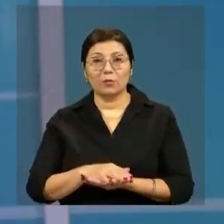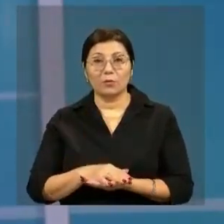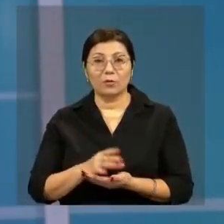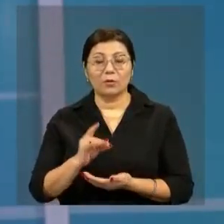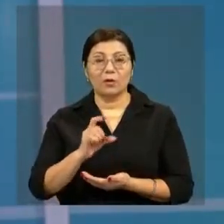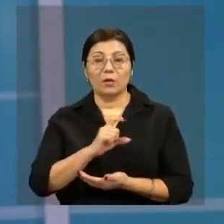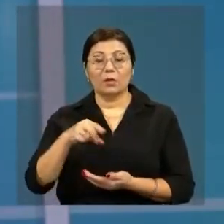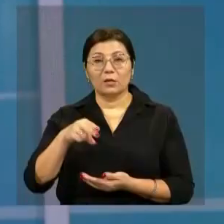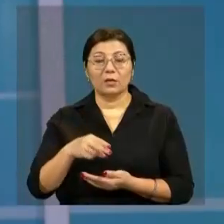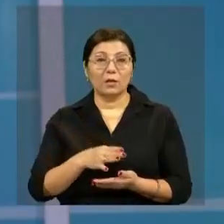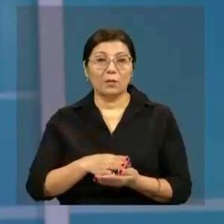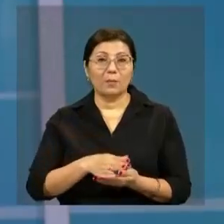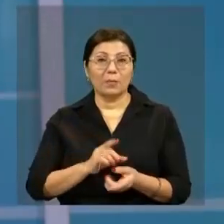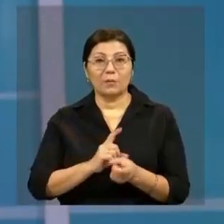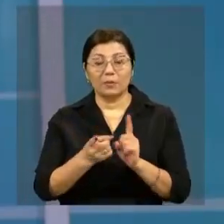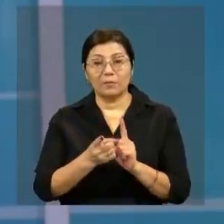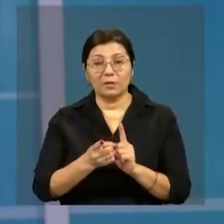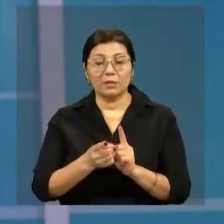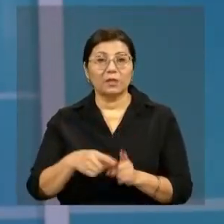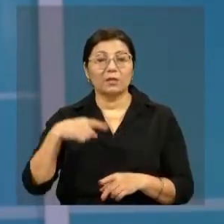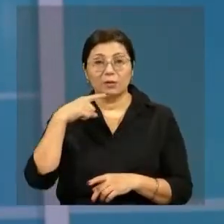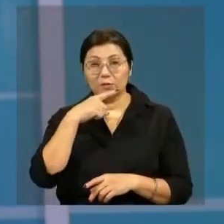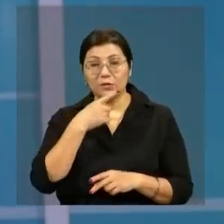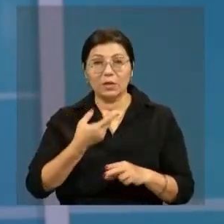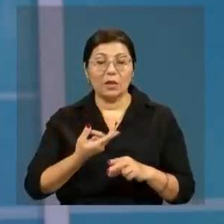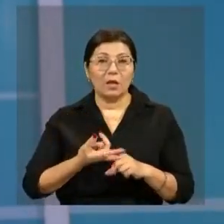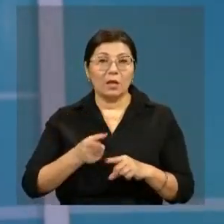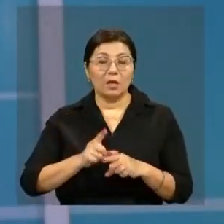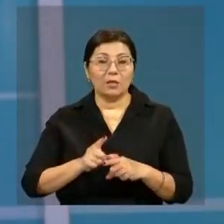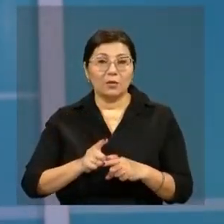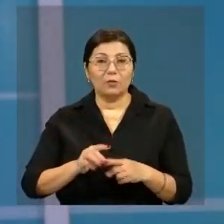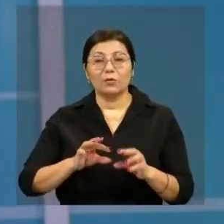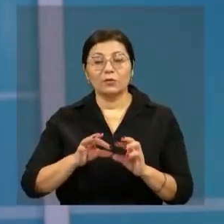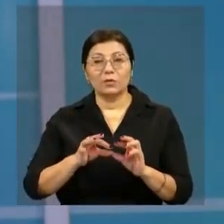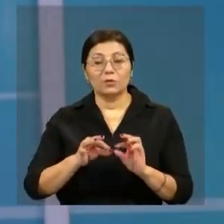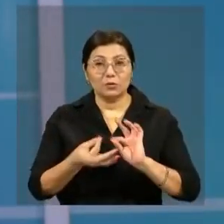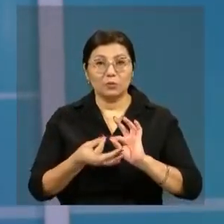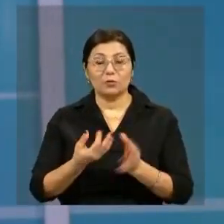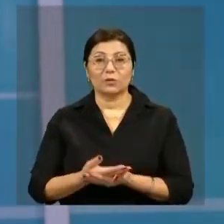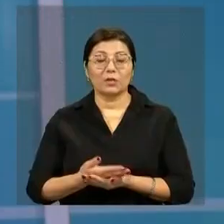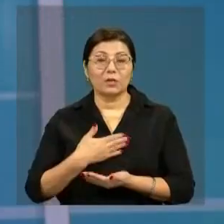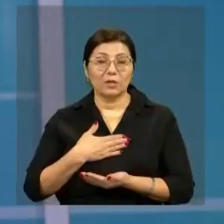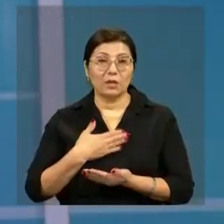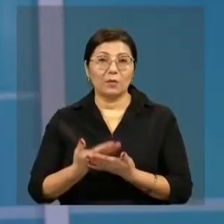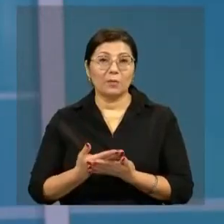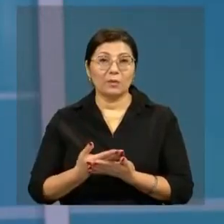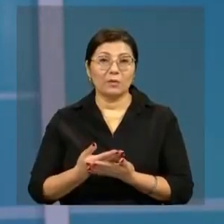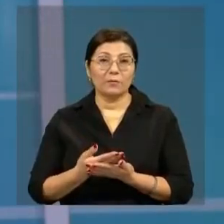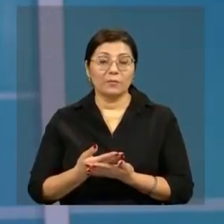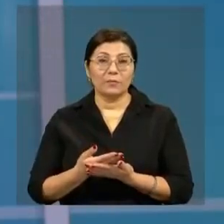рэп переводят чисто на русский, но не на казахский. Это очень сложно на самом деле. Там сленги всякие. Также я являюсь